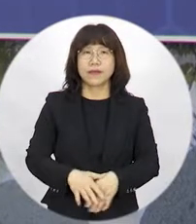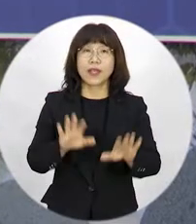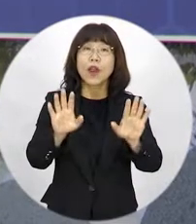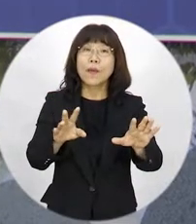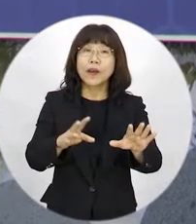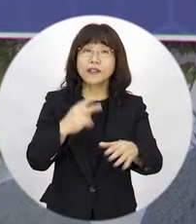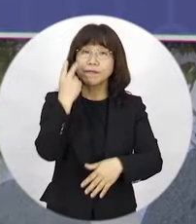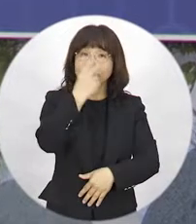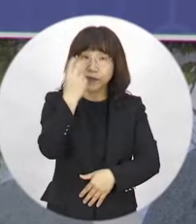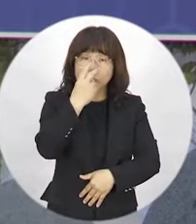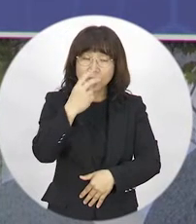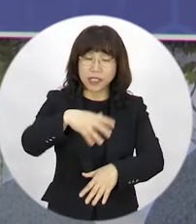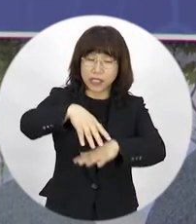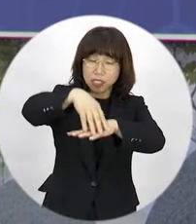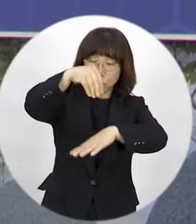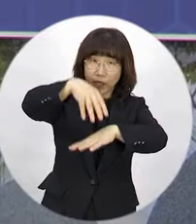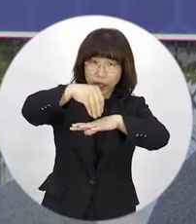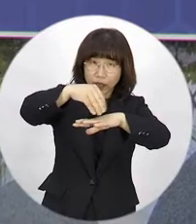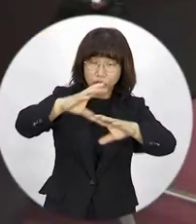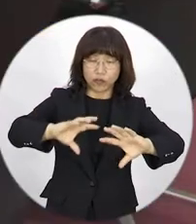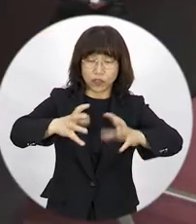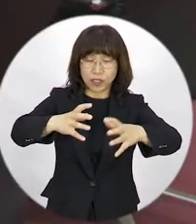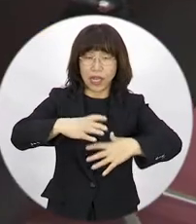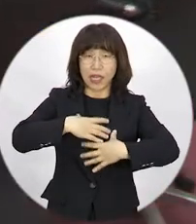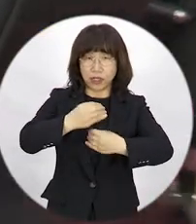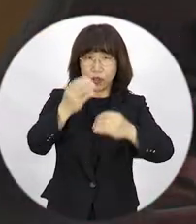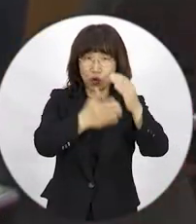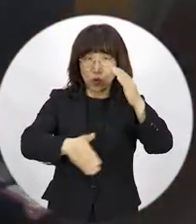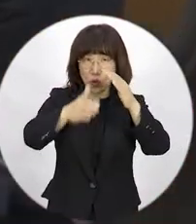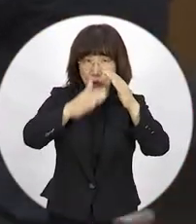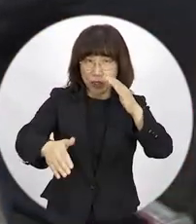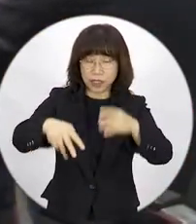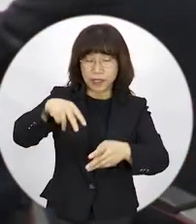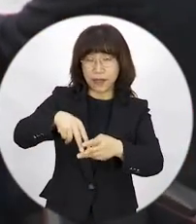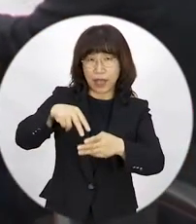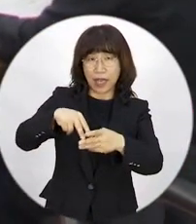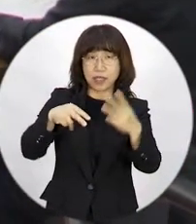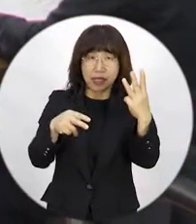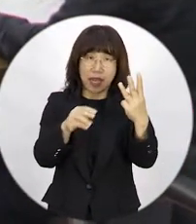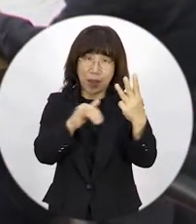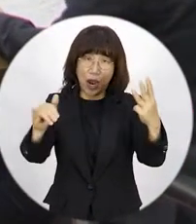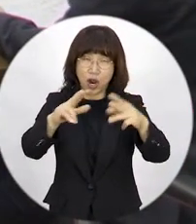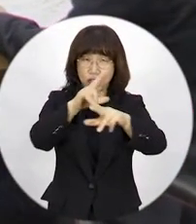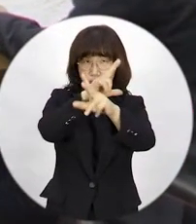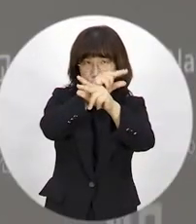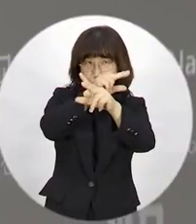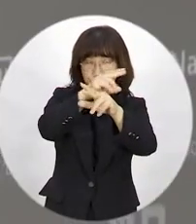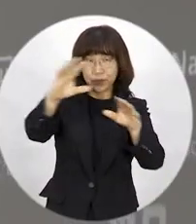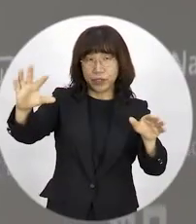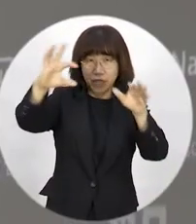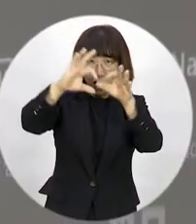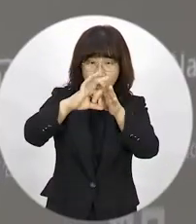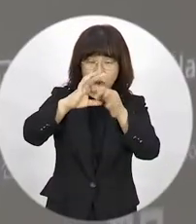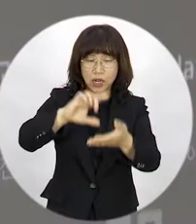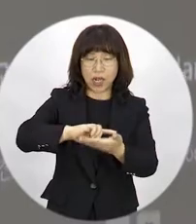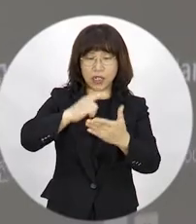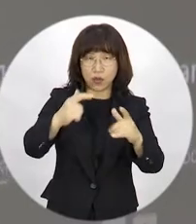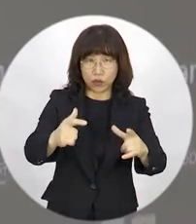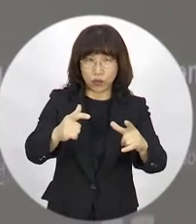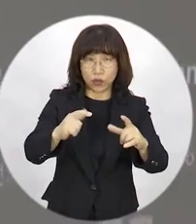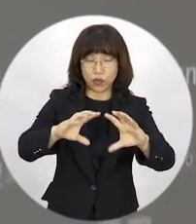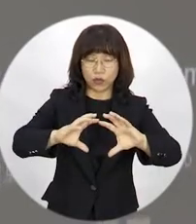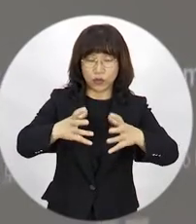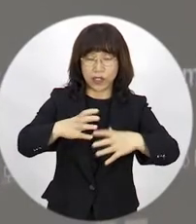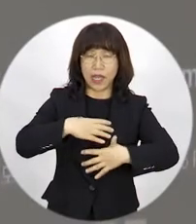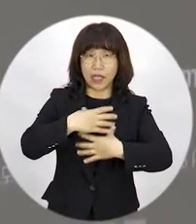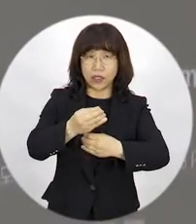이번 2차 실사에는 스웨덴 국제안전도시 공인센터 평가위원 3명을 화상으로 연결해 강서구 국제안전도시